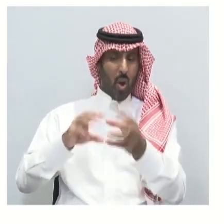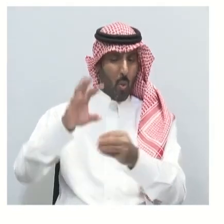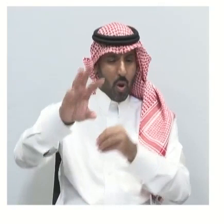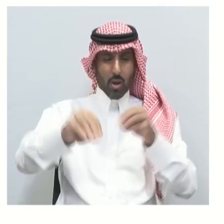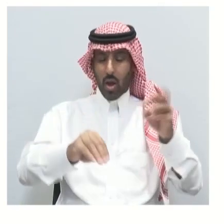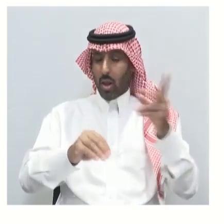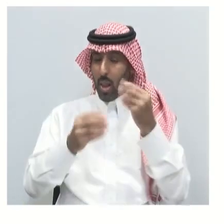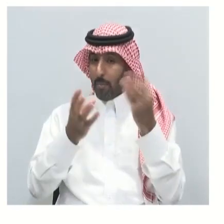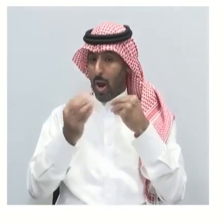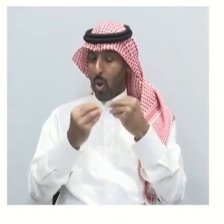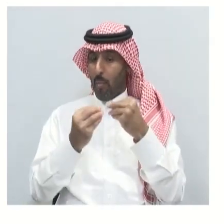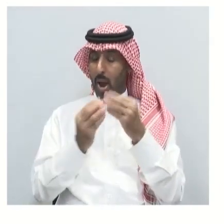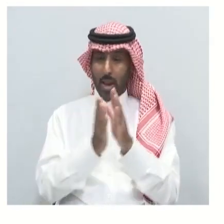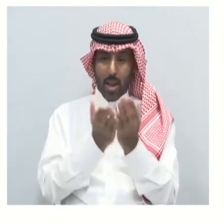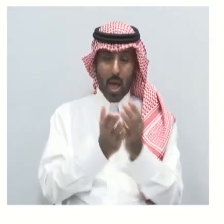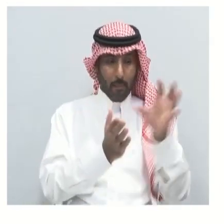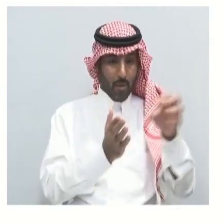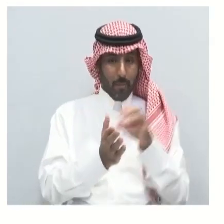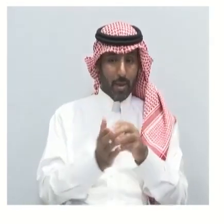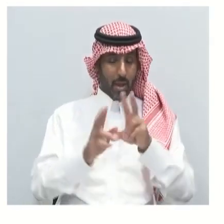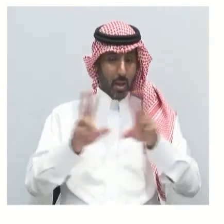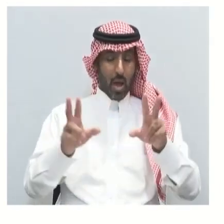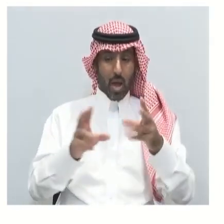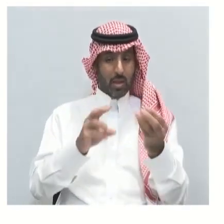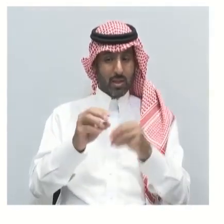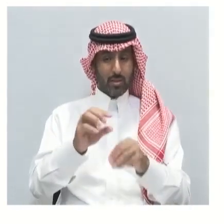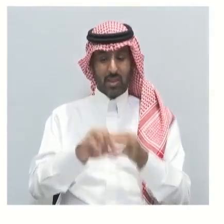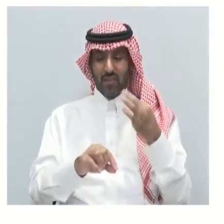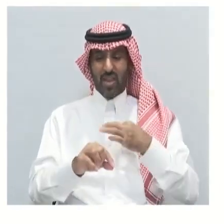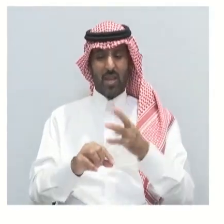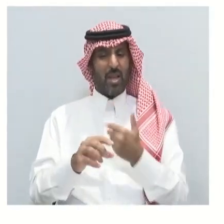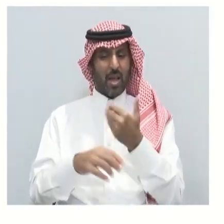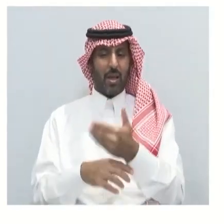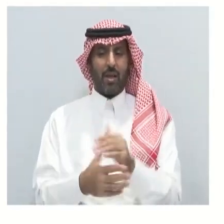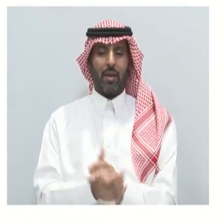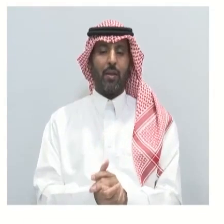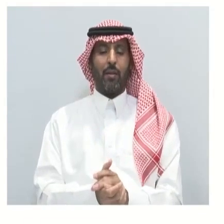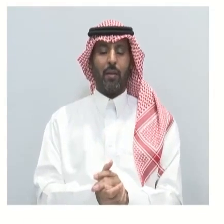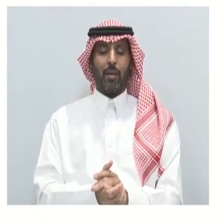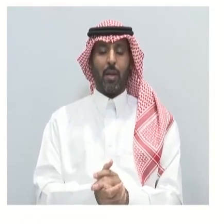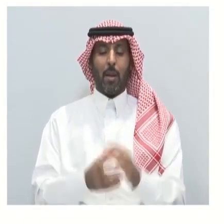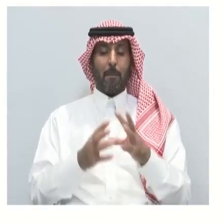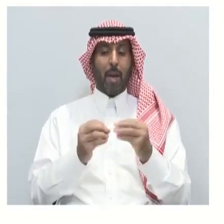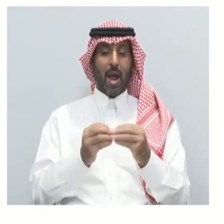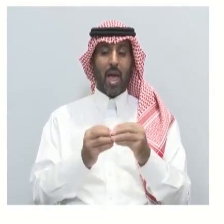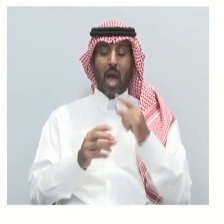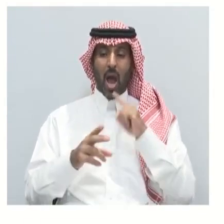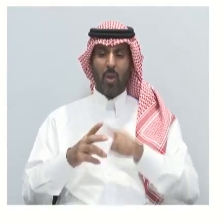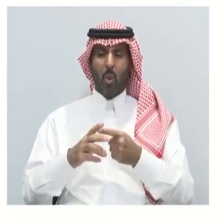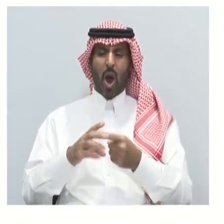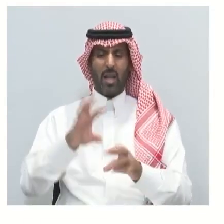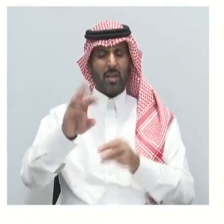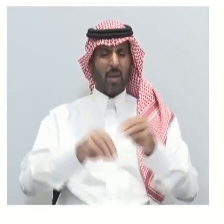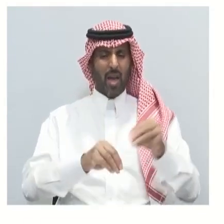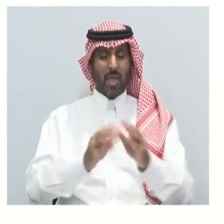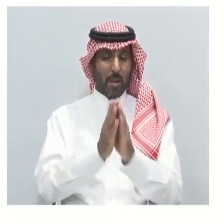مناسبه لجمع تلك المعلومات ومعالجتها واستثمارها مفهوم ادوات البحث اذا ما هي